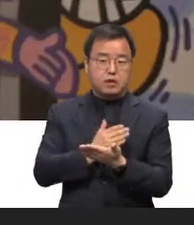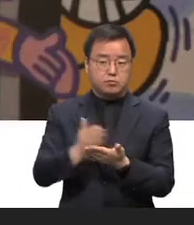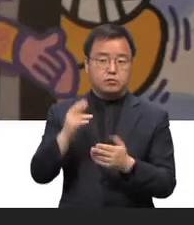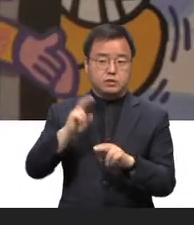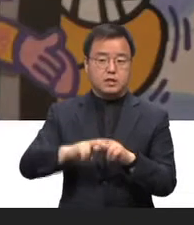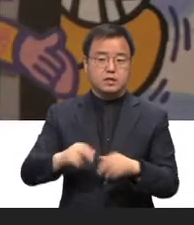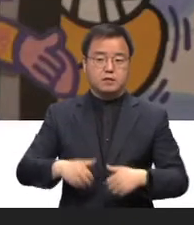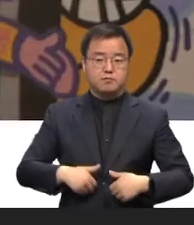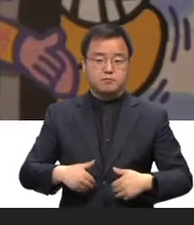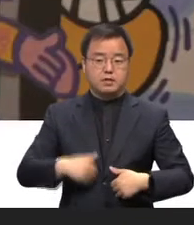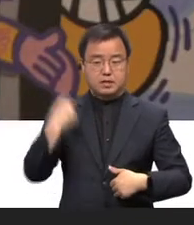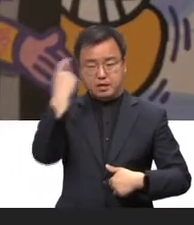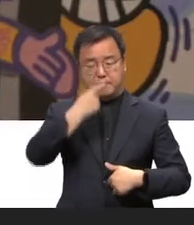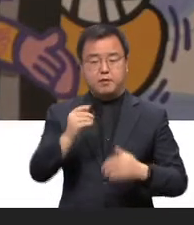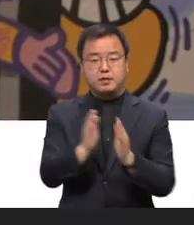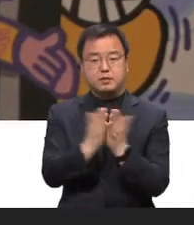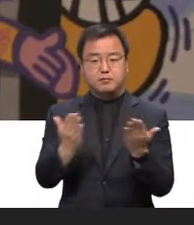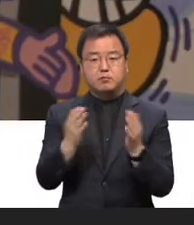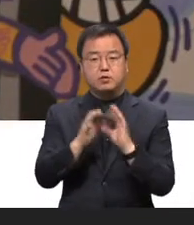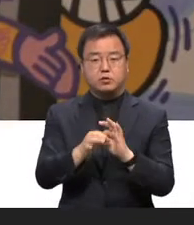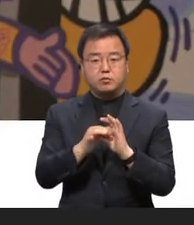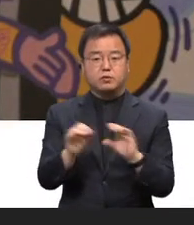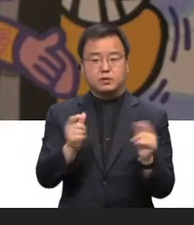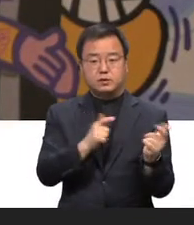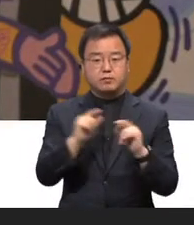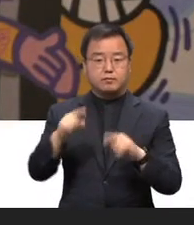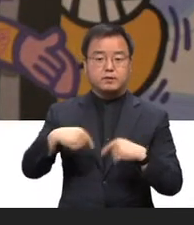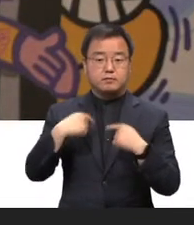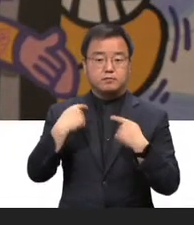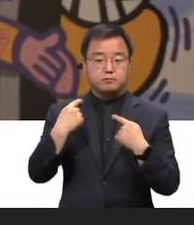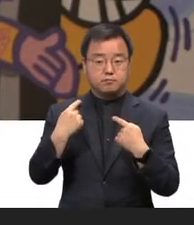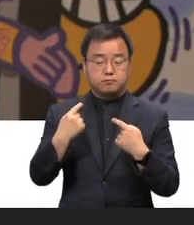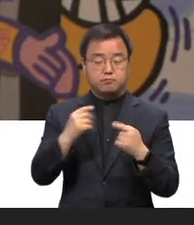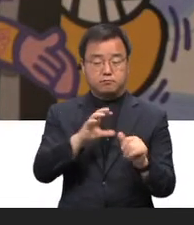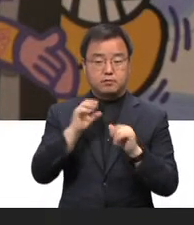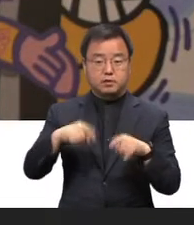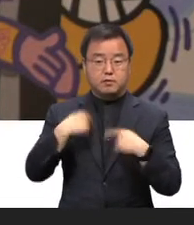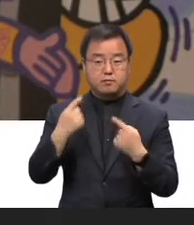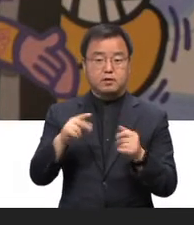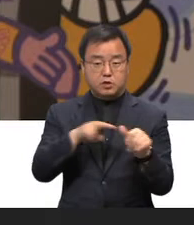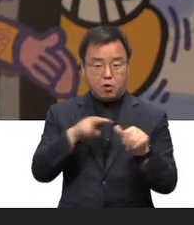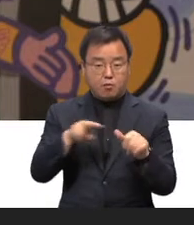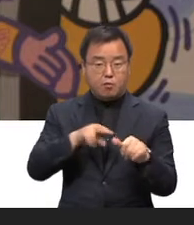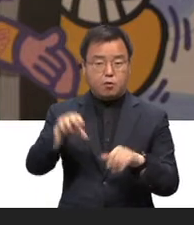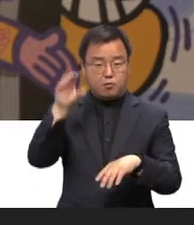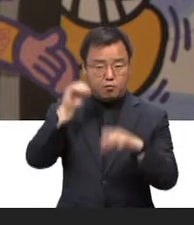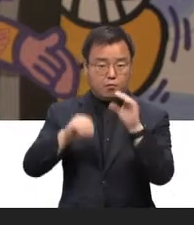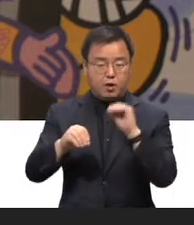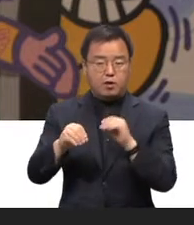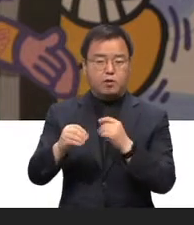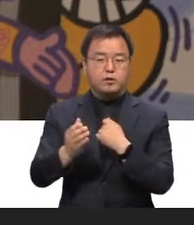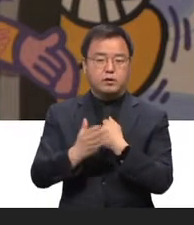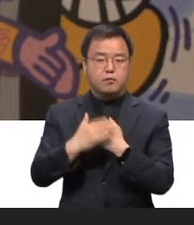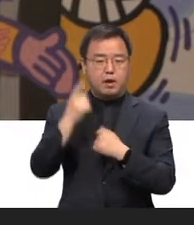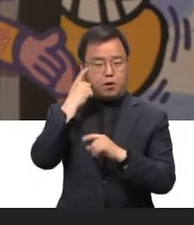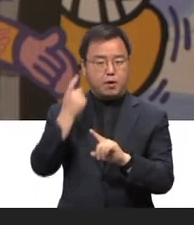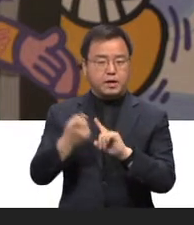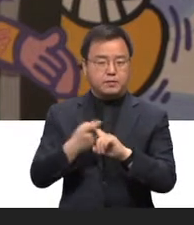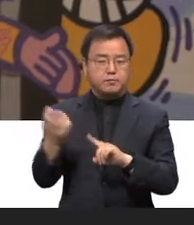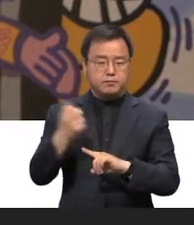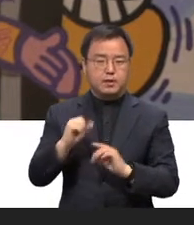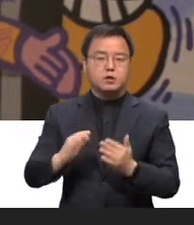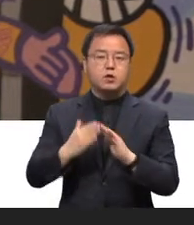뭐 페이스북이라든가 뭐 이런 거에서 참여를 했고 그래서 그렇게 정보를 얻다 보니까 이제 관심이 가는 건축 분야이기도